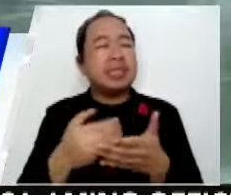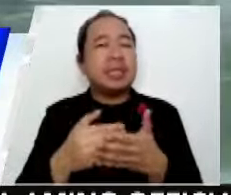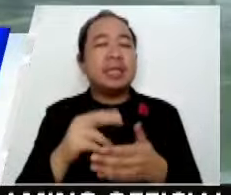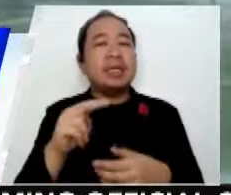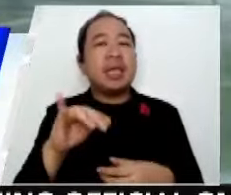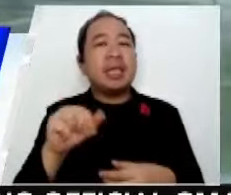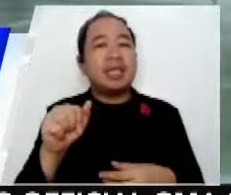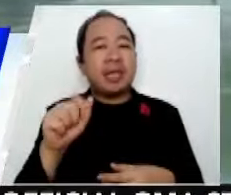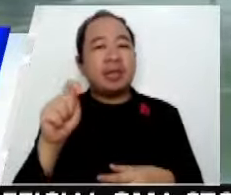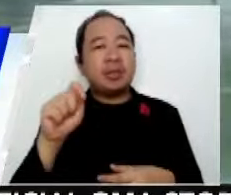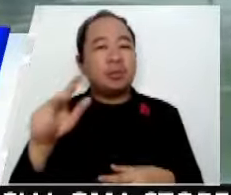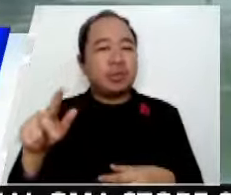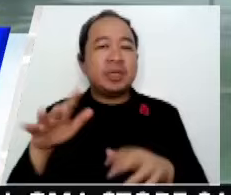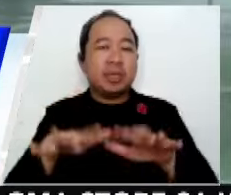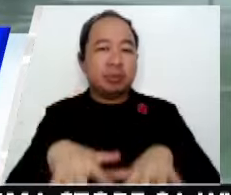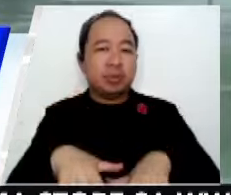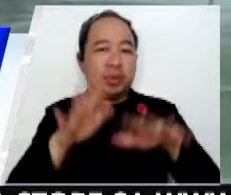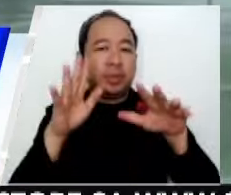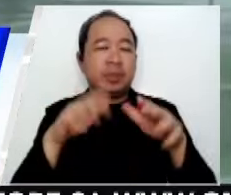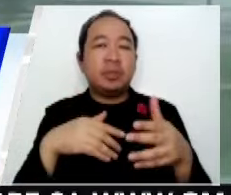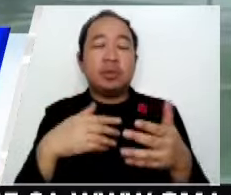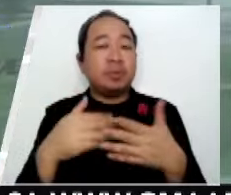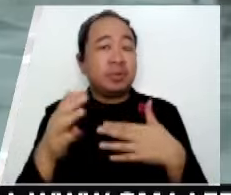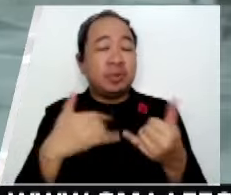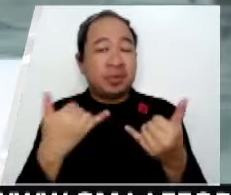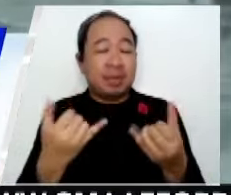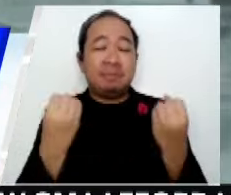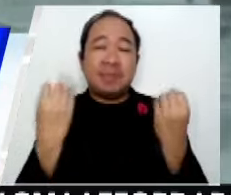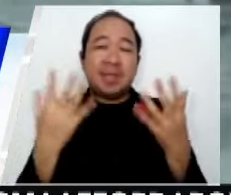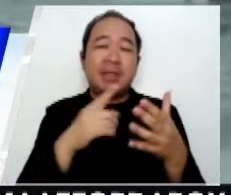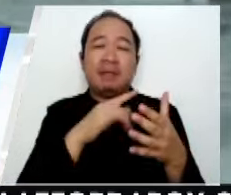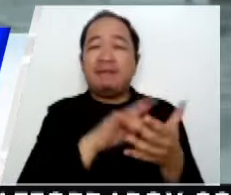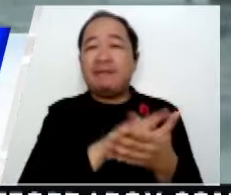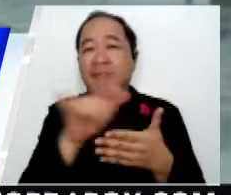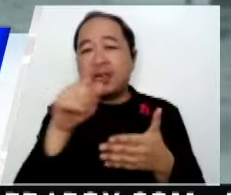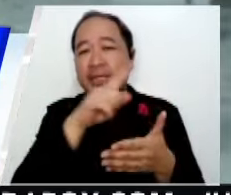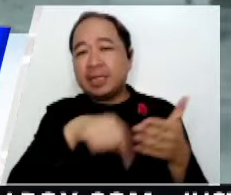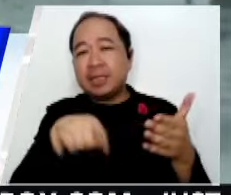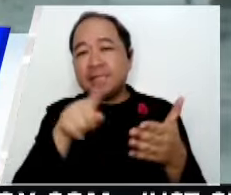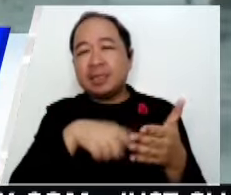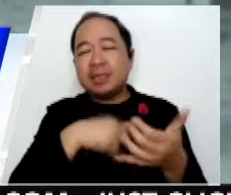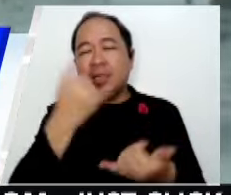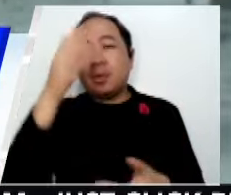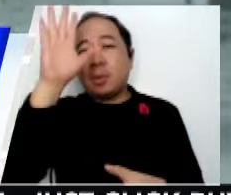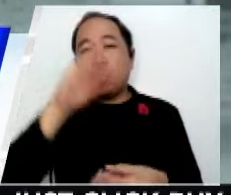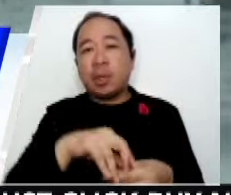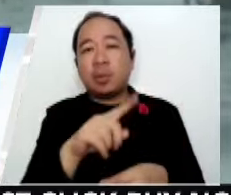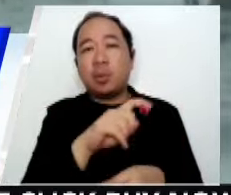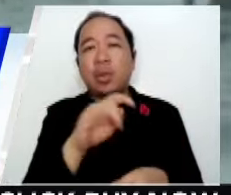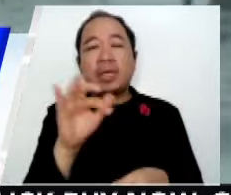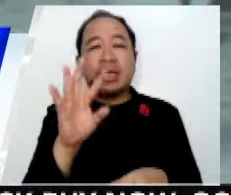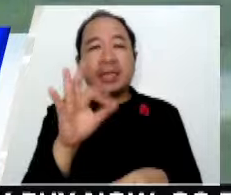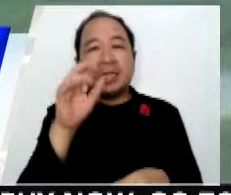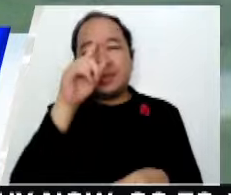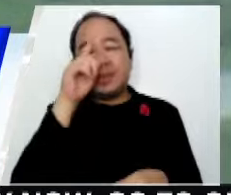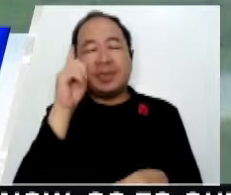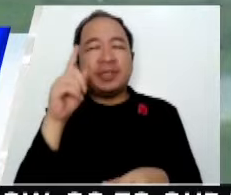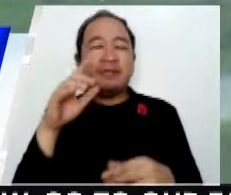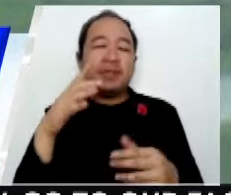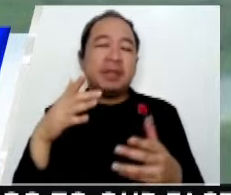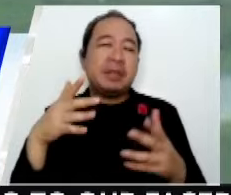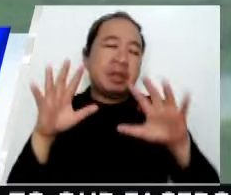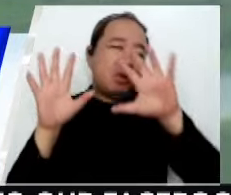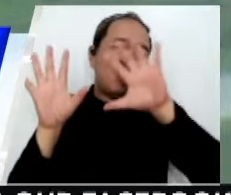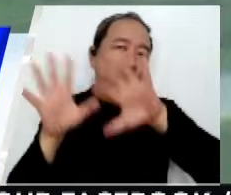At kahit sunod-sunod ang kanselasyon ng flight, naabot na sa 119 dahil sa sama ng panahon. Abala pa rin ang